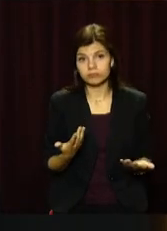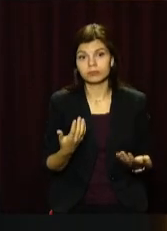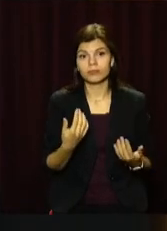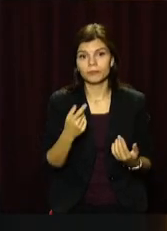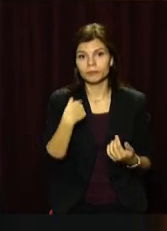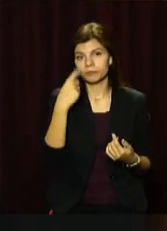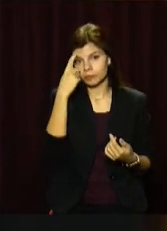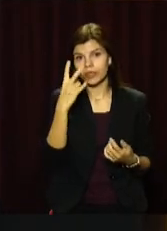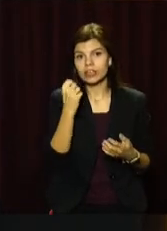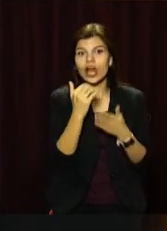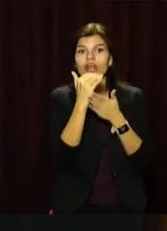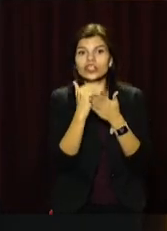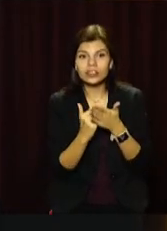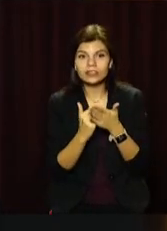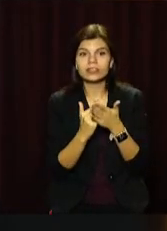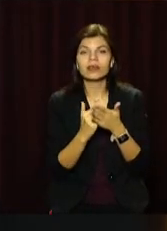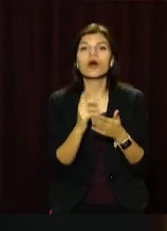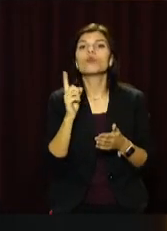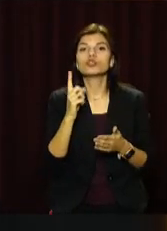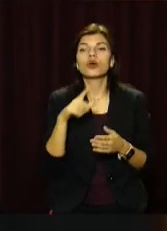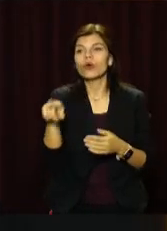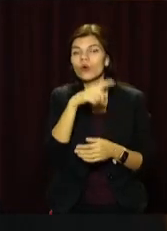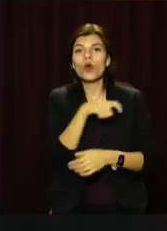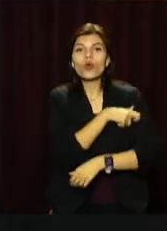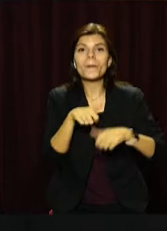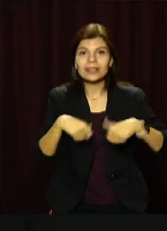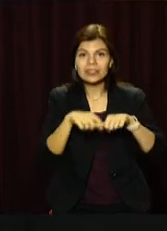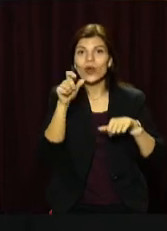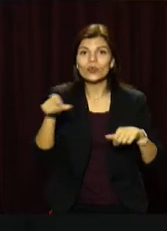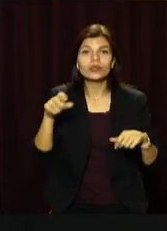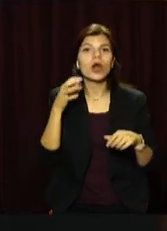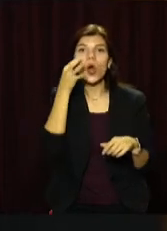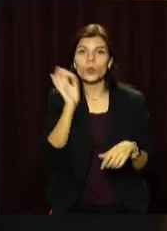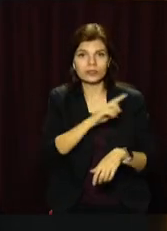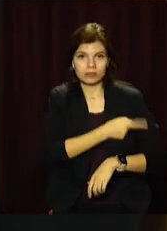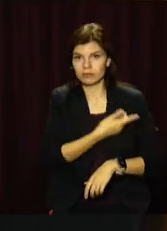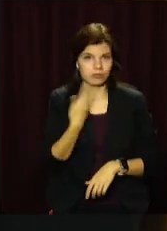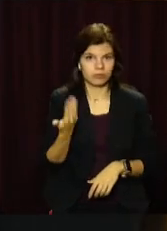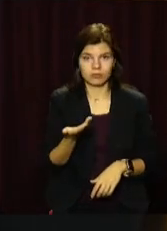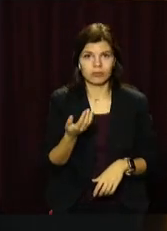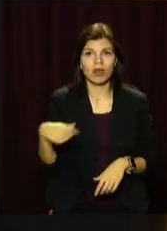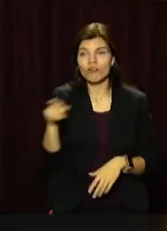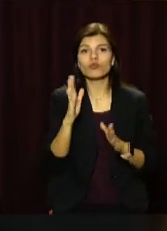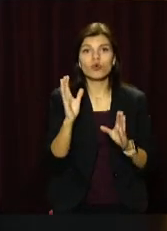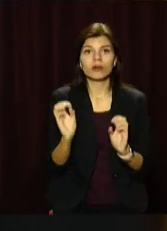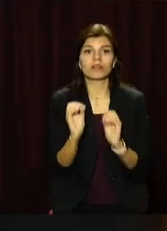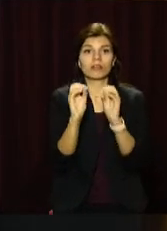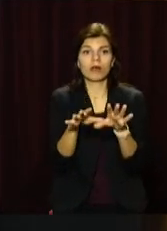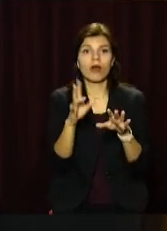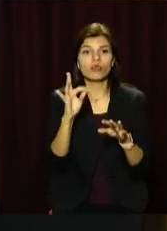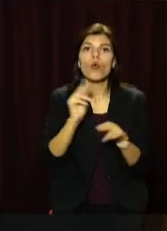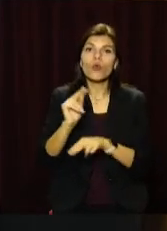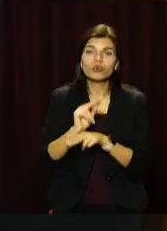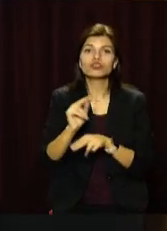низькій кваліфікації членів виборчих комісій. Партії, на жаль, здійснили тільки подання, але не навчали членів